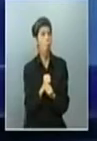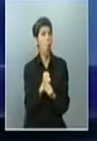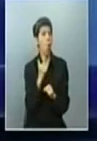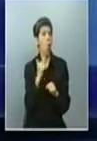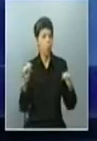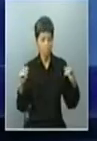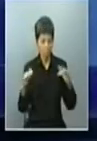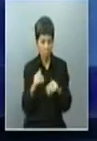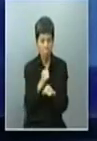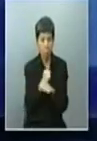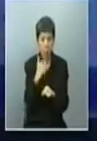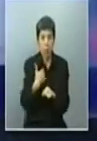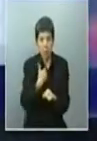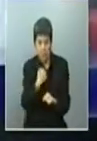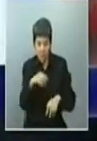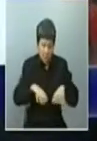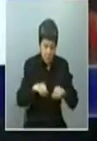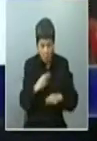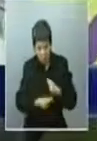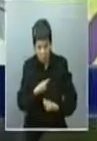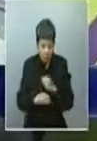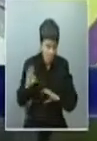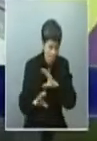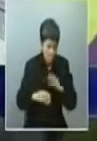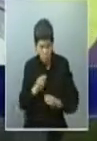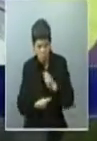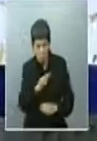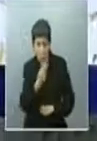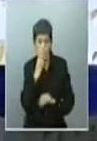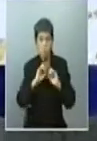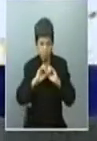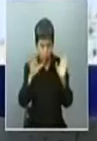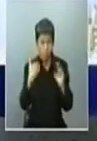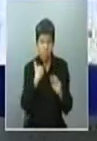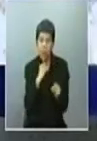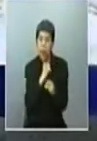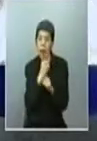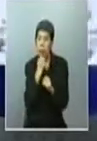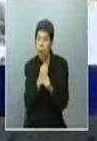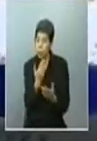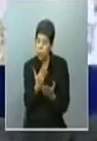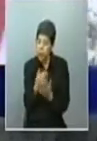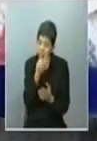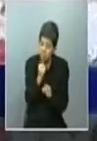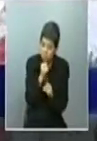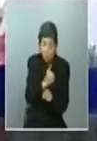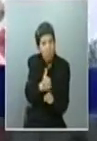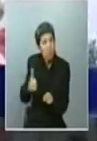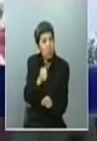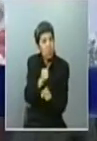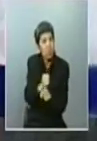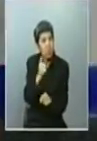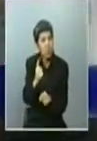ของภูมิภาคที่มีกิจกรรมการค้าการลงทุนเกิดขึ้นอย่างเห็นได้ชัดซึ่งก่อให้เกิดการจ้างงานเพิ่มขึ้นเป็นจำนวนม